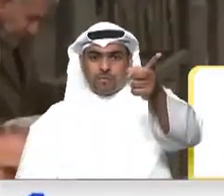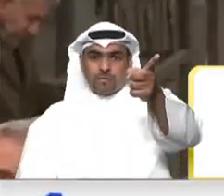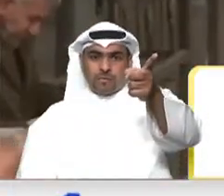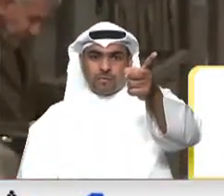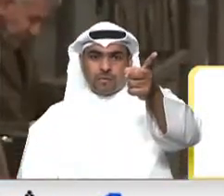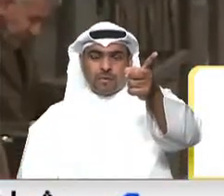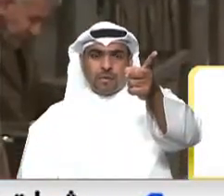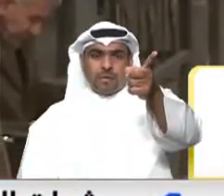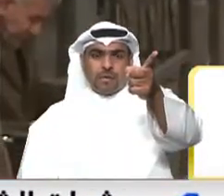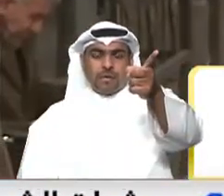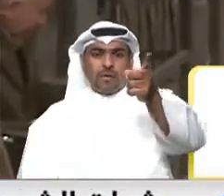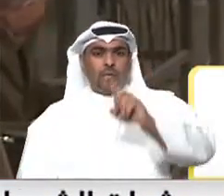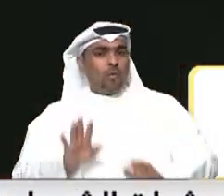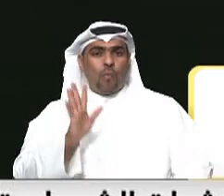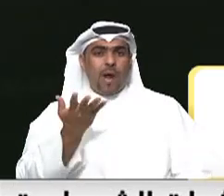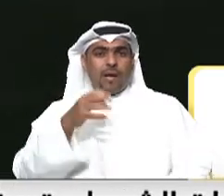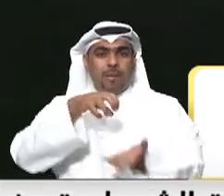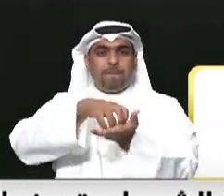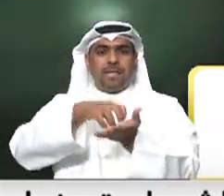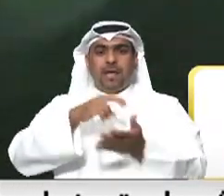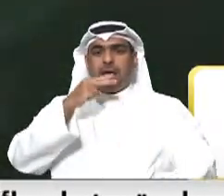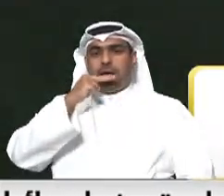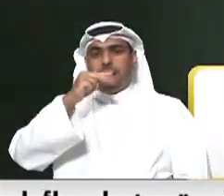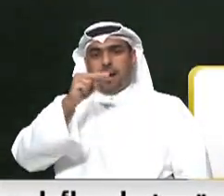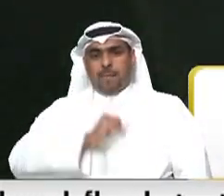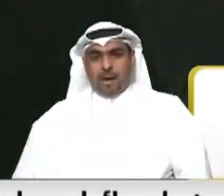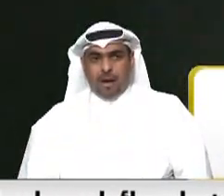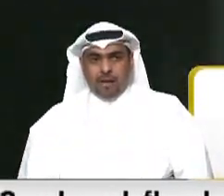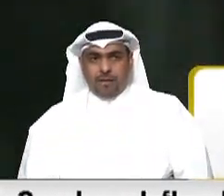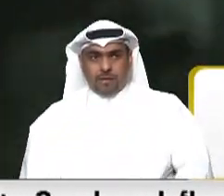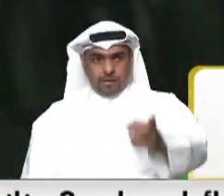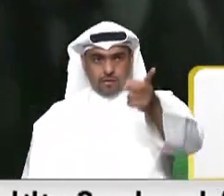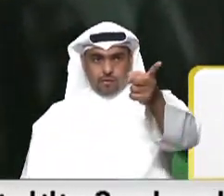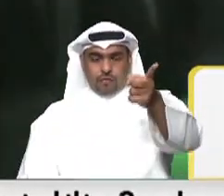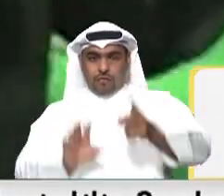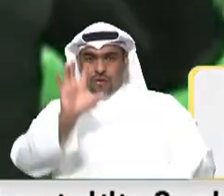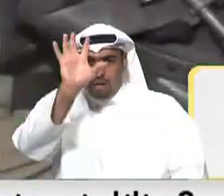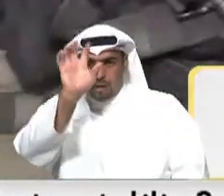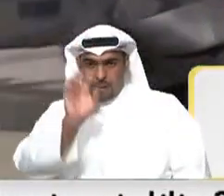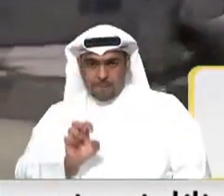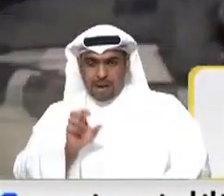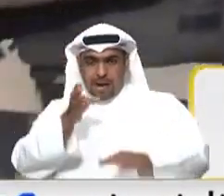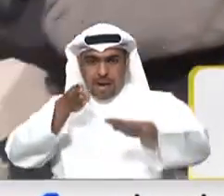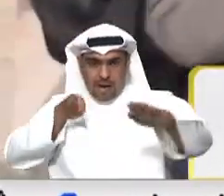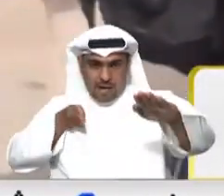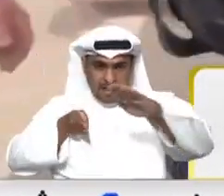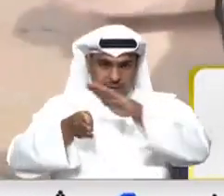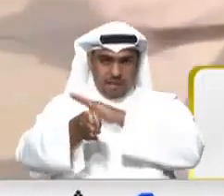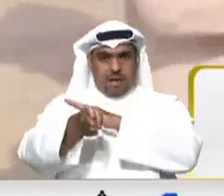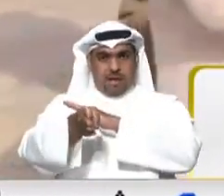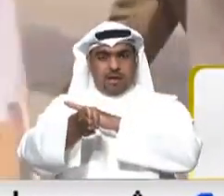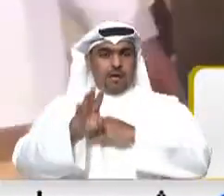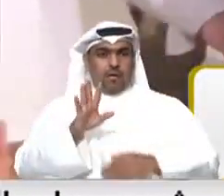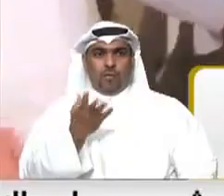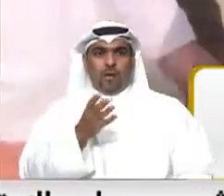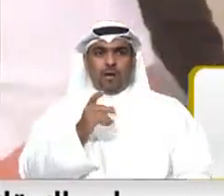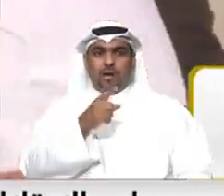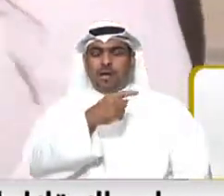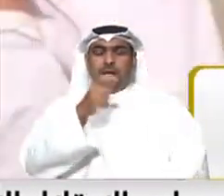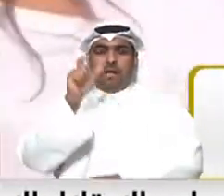واعتقالات في الضفه الغربيه جاء ذلك فيما اقتحم مئات المستعمرين المسجد الاقصى المبارك